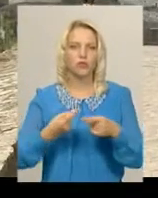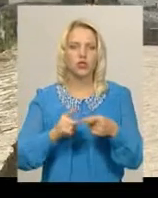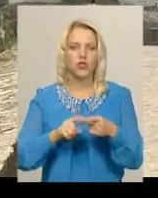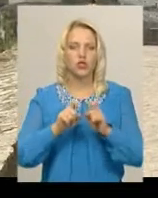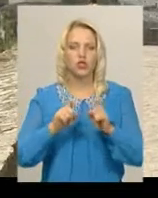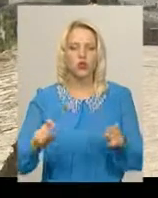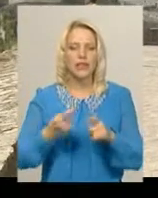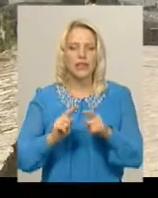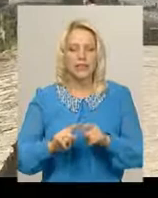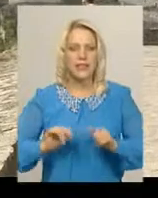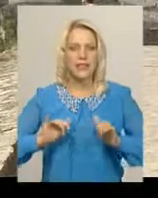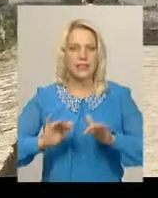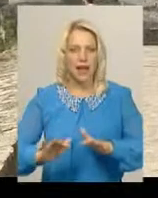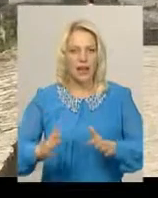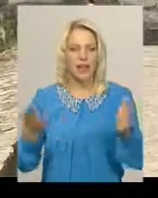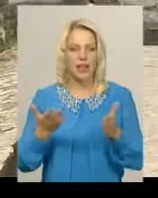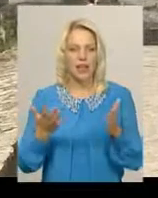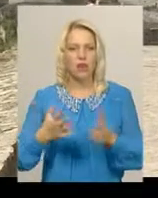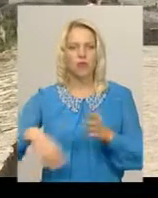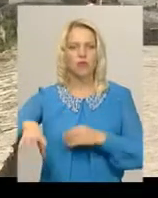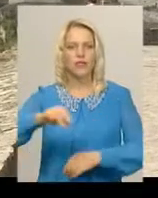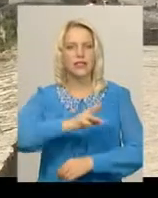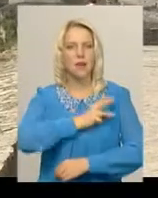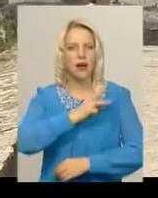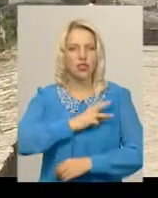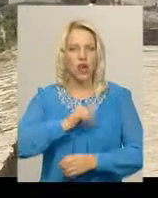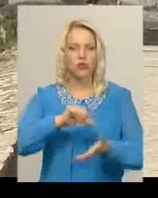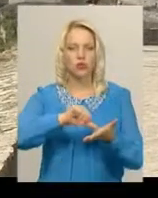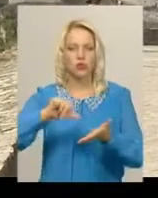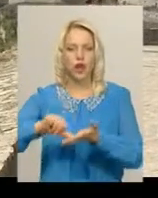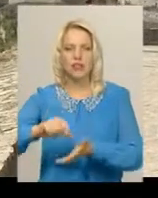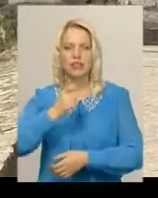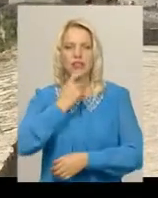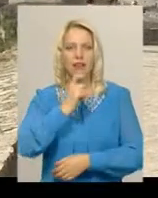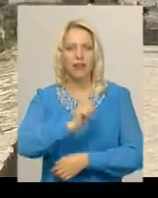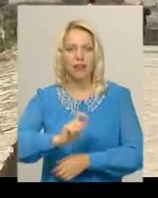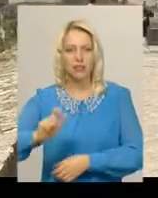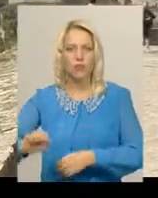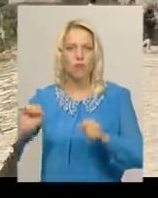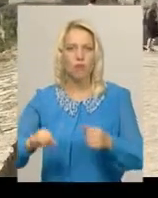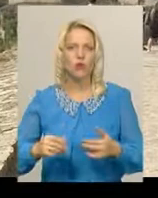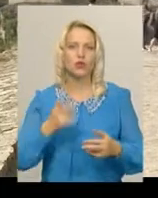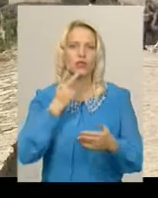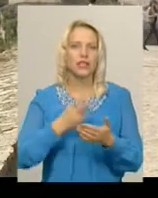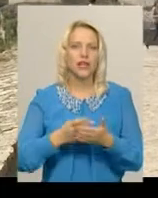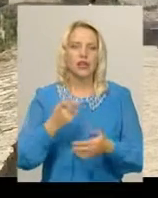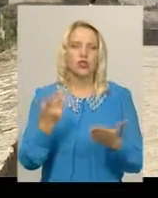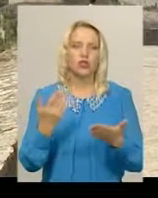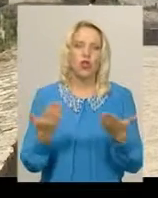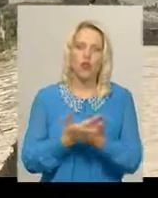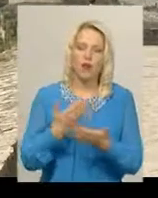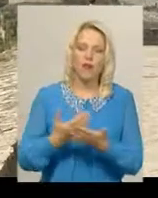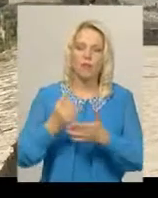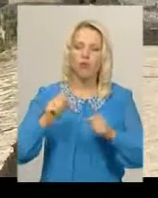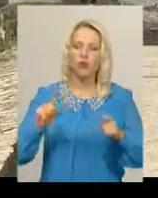позиціонуємо, як захід, на якому всі бажаючі, учасники, глядачі можуть знайти щось для себе нове, щось навчитися,